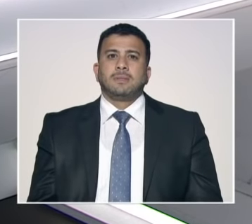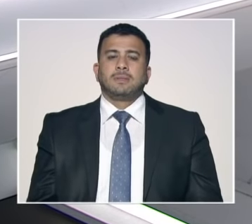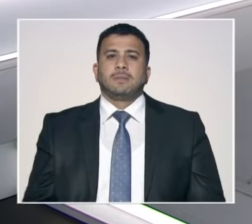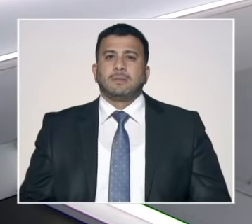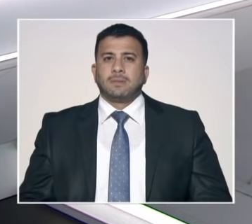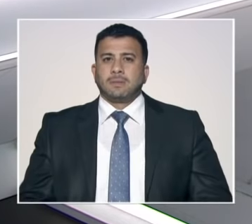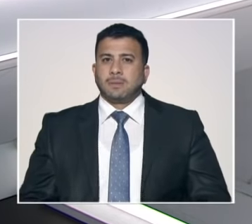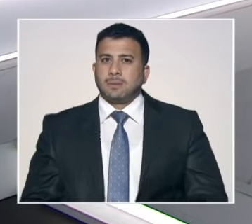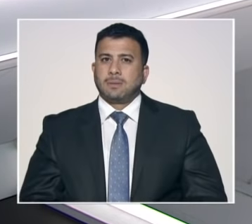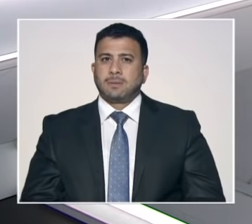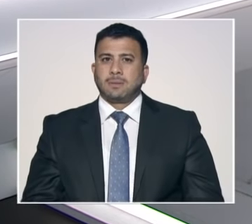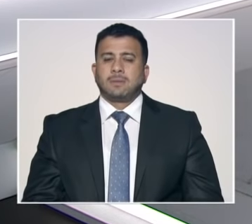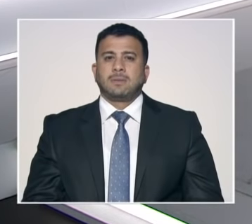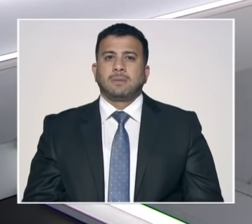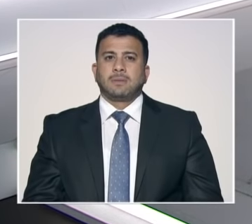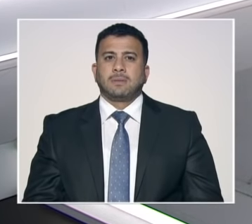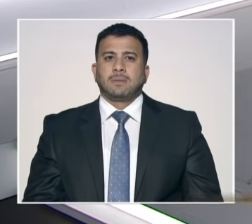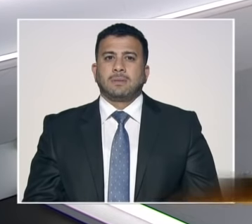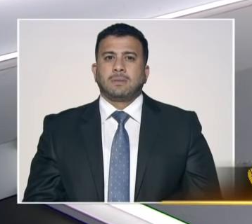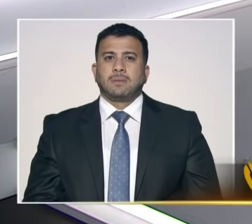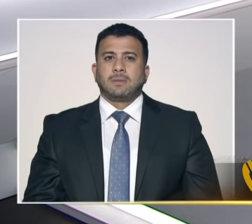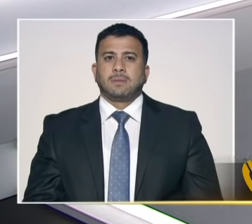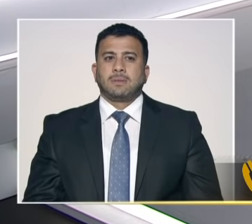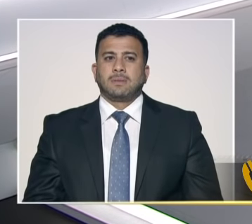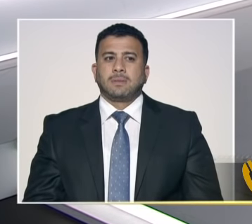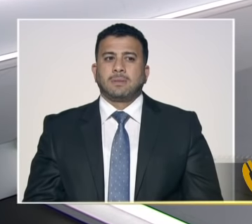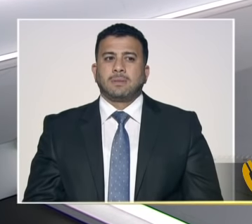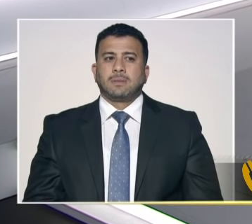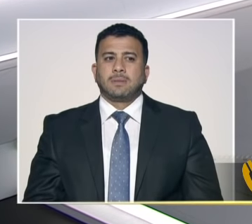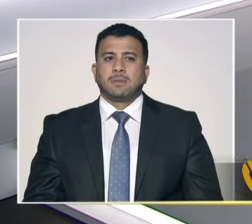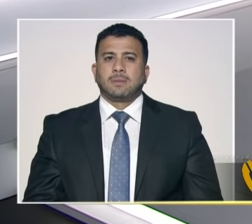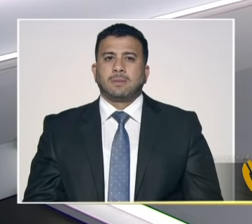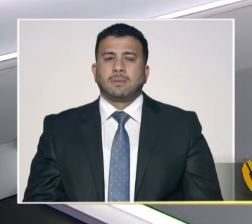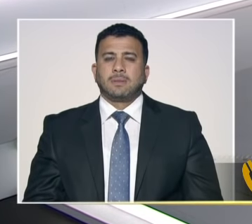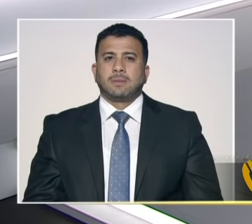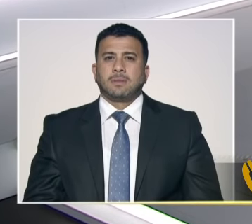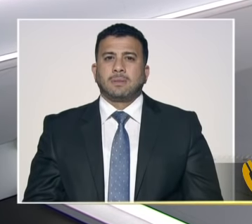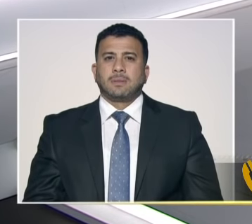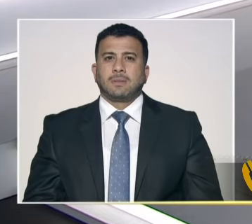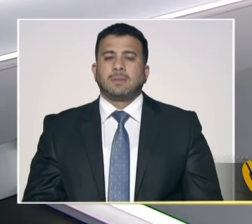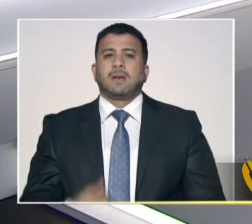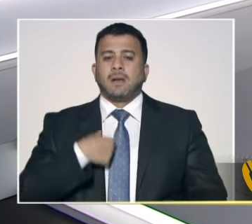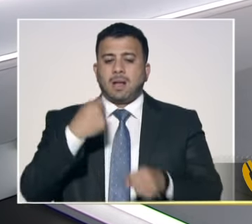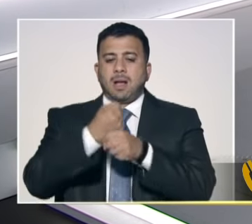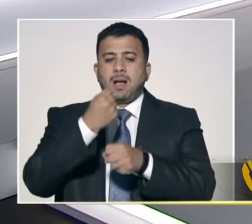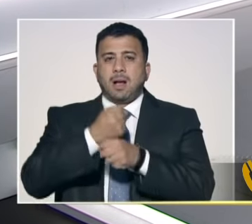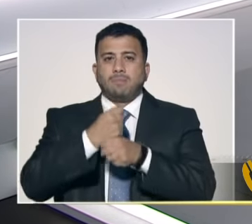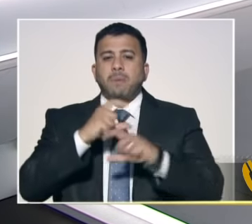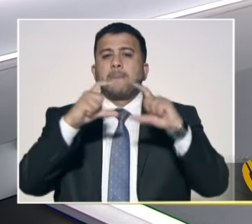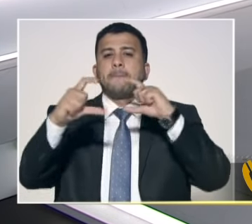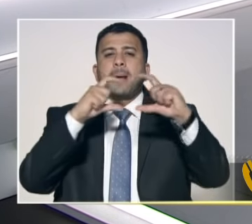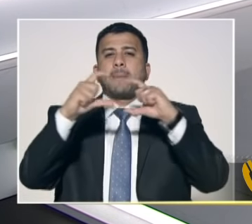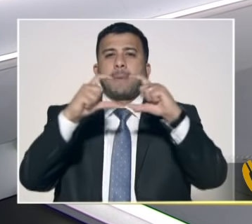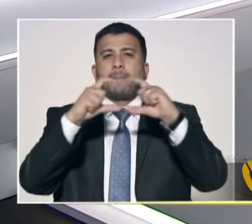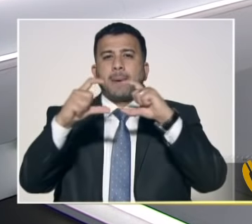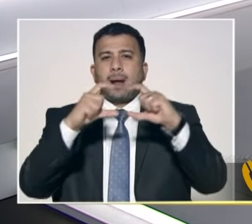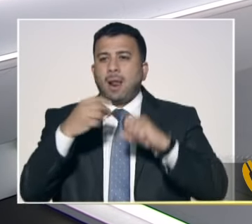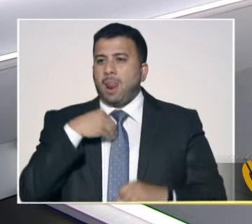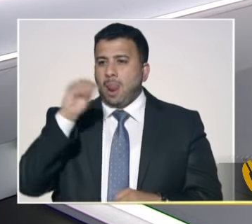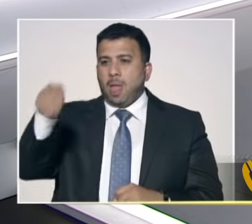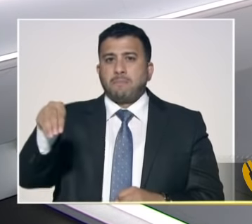Okay. أم خالد ما سمعناك، تفضلي. أيوة أنا بسأل عن العمل اللي في البنك، هل يجوز ولا؟ سؤال